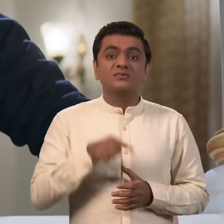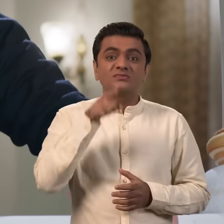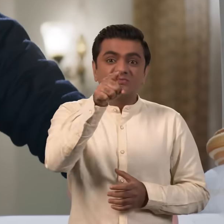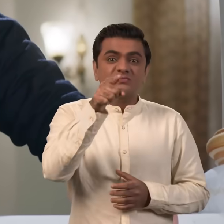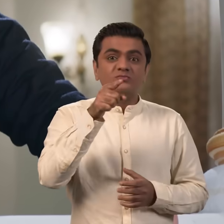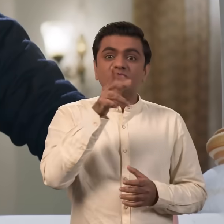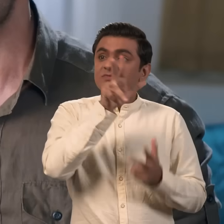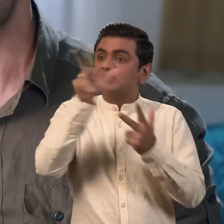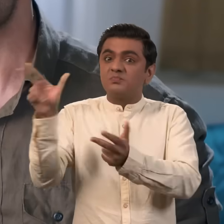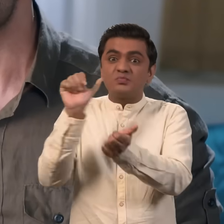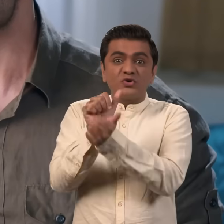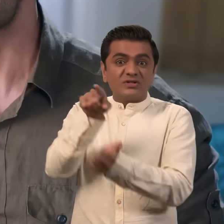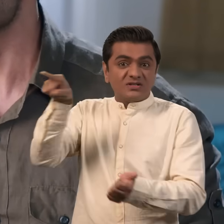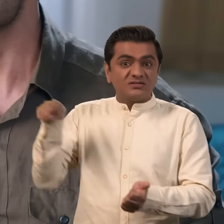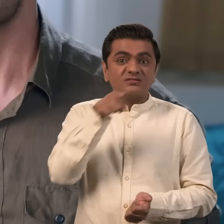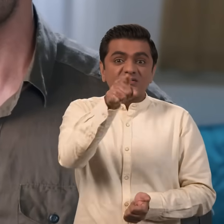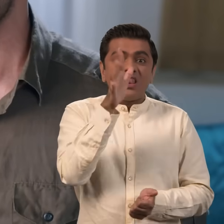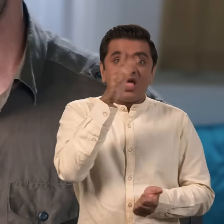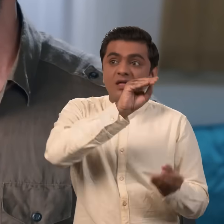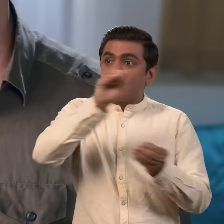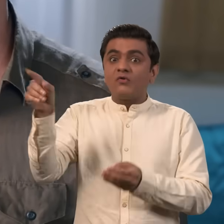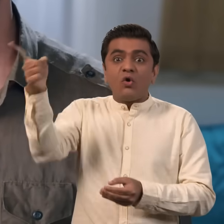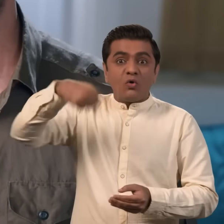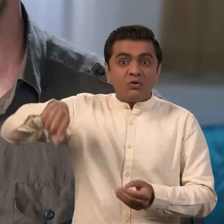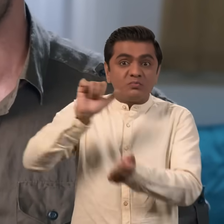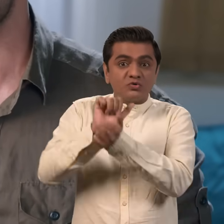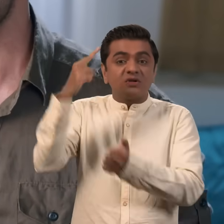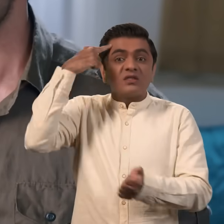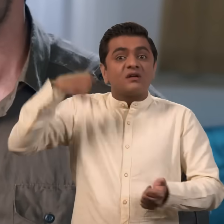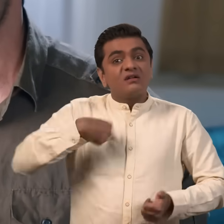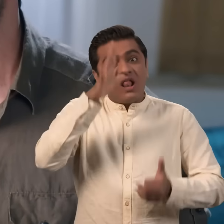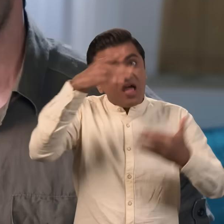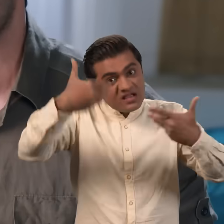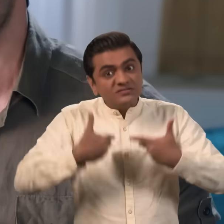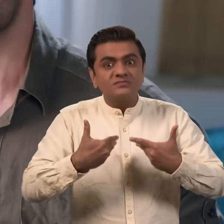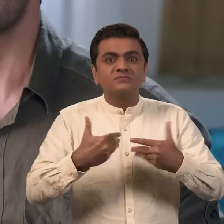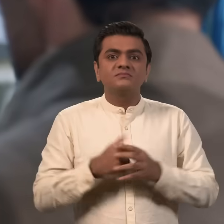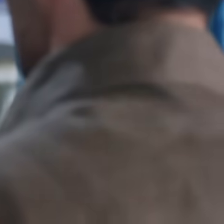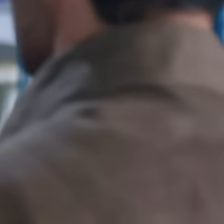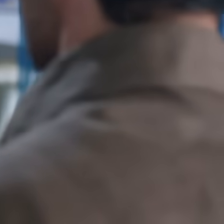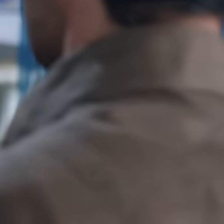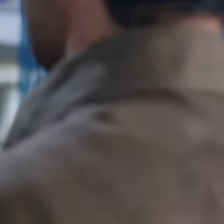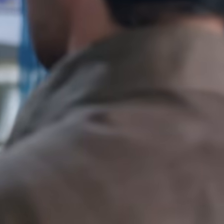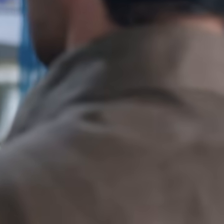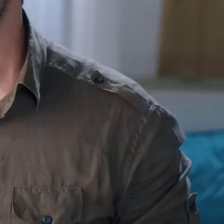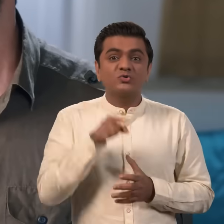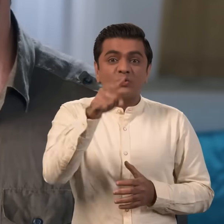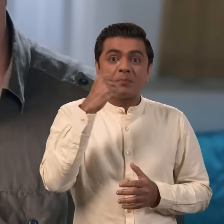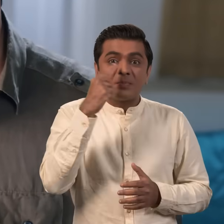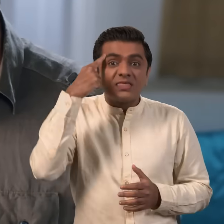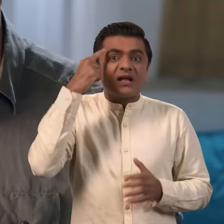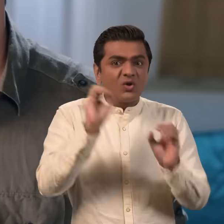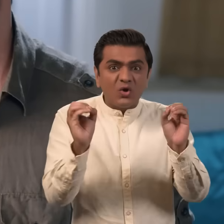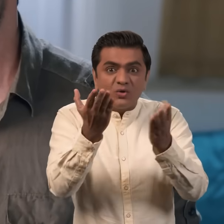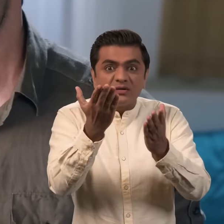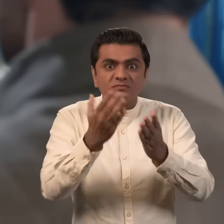और आज पूरे पुलिस डिपार्टमेंट के सामने इसने झूठी गवाही देके मुझे झूठा साबित कर दिया। इसने तो